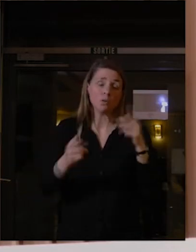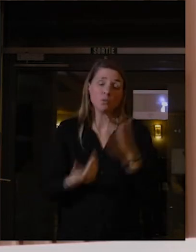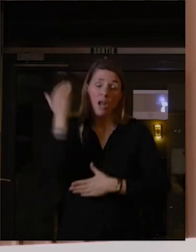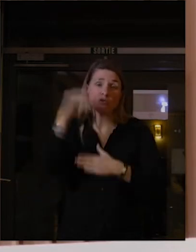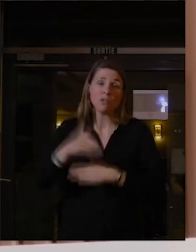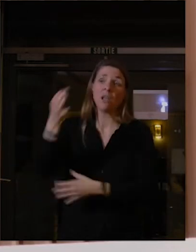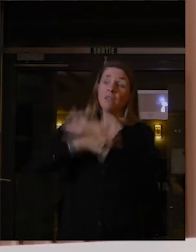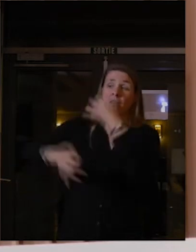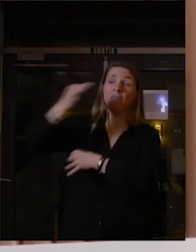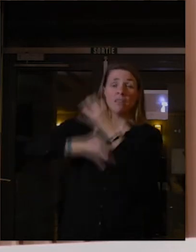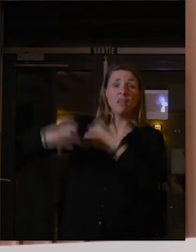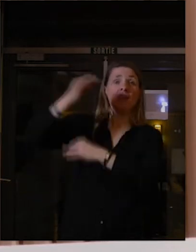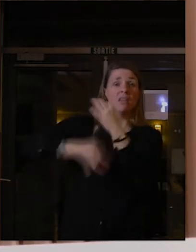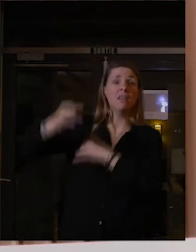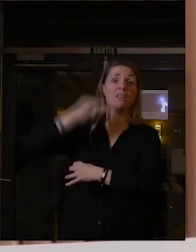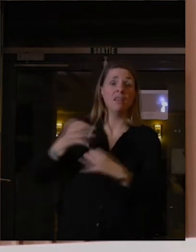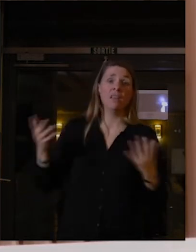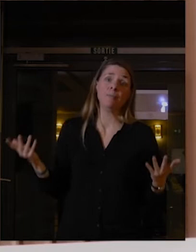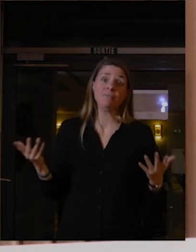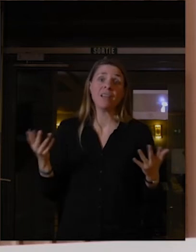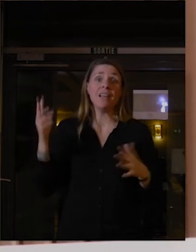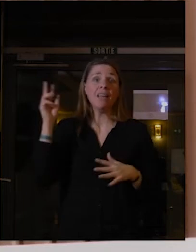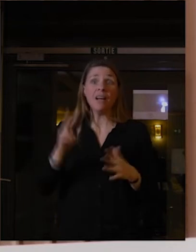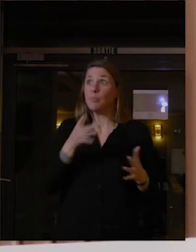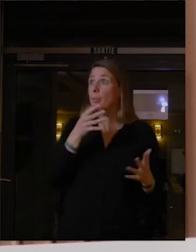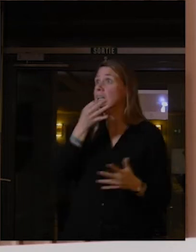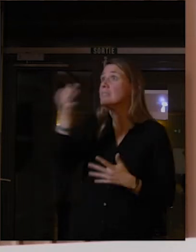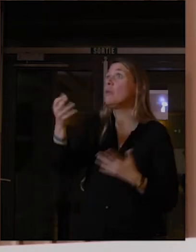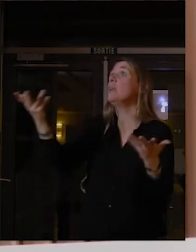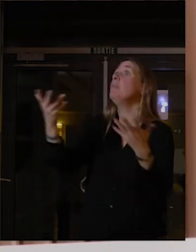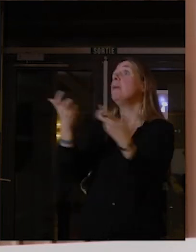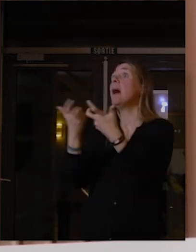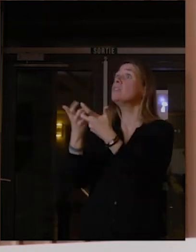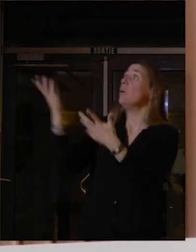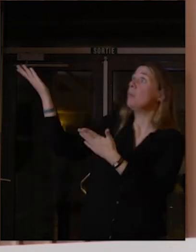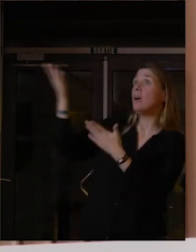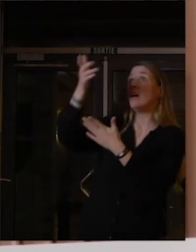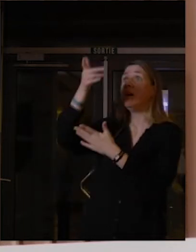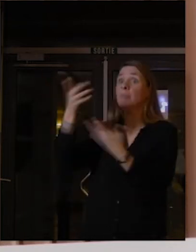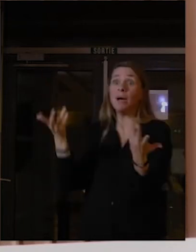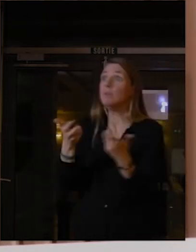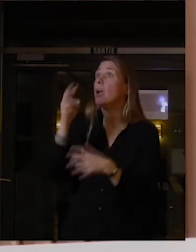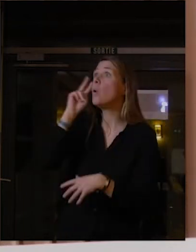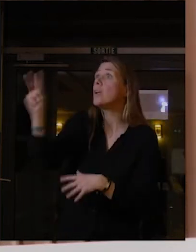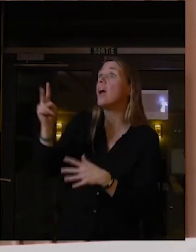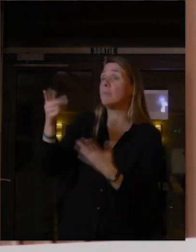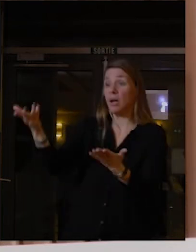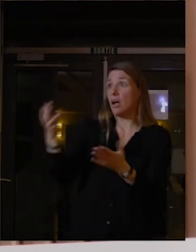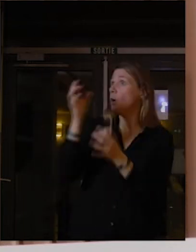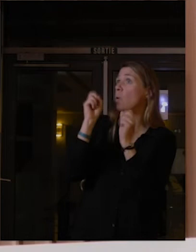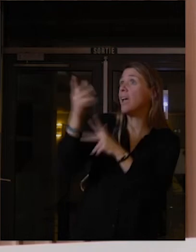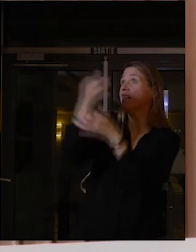fait j'avais pas de contre-exemple. Et je n'avais pas de personne à leur dire « Ok, toi, tu me dis ça,